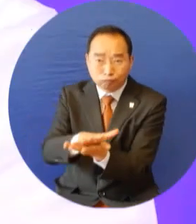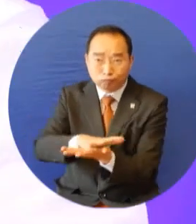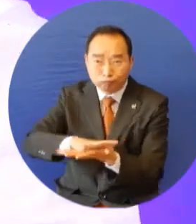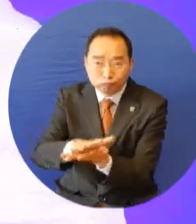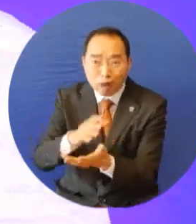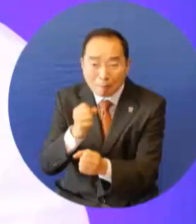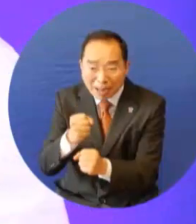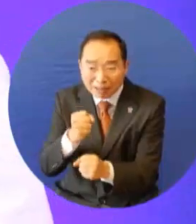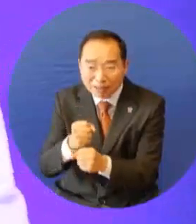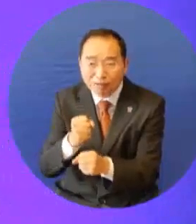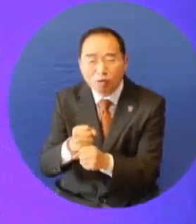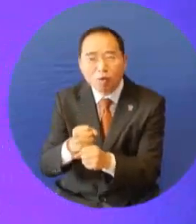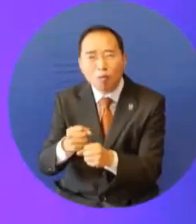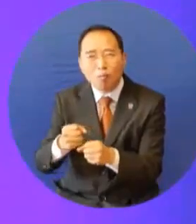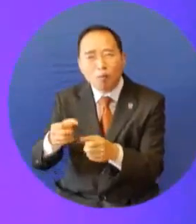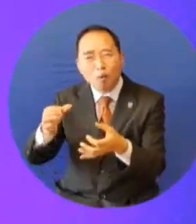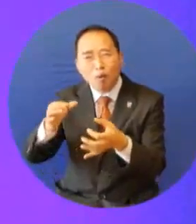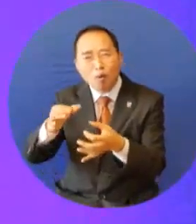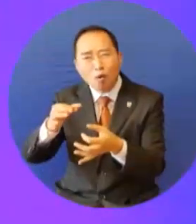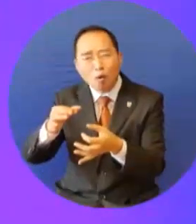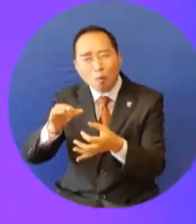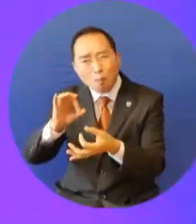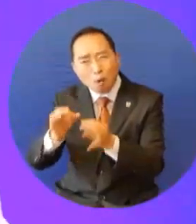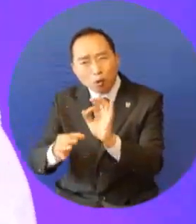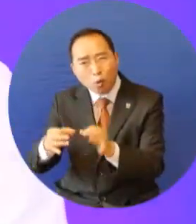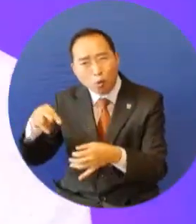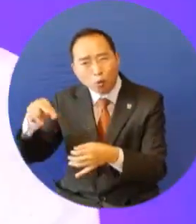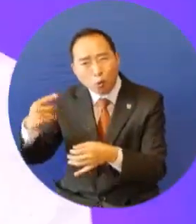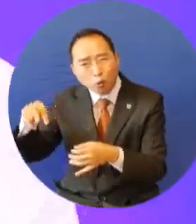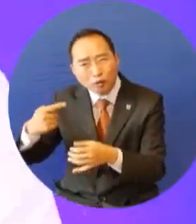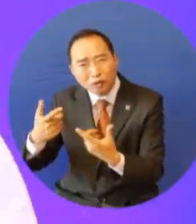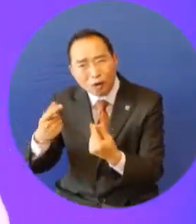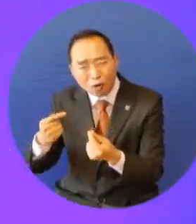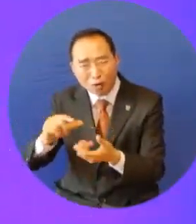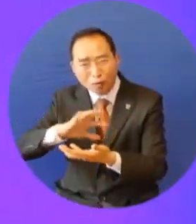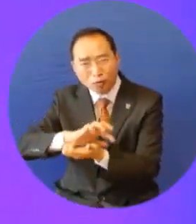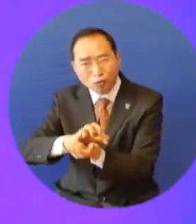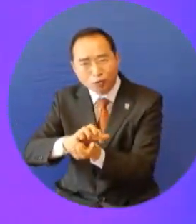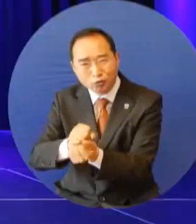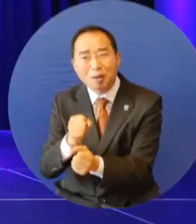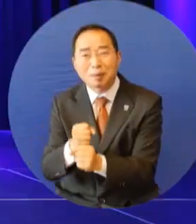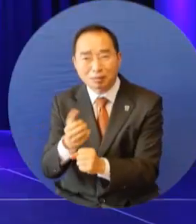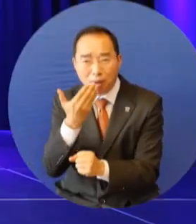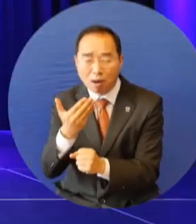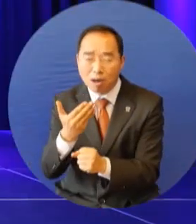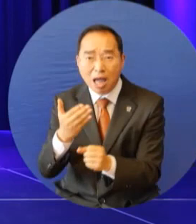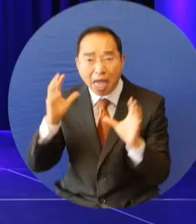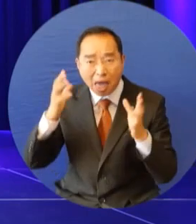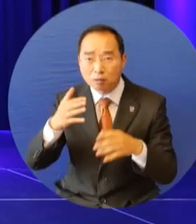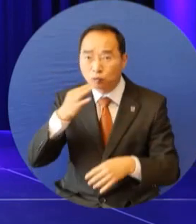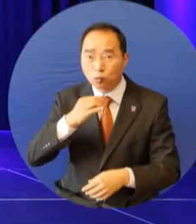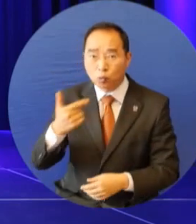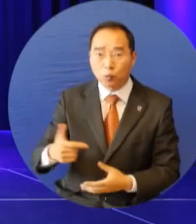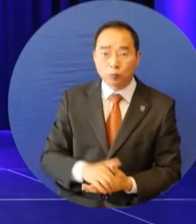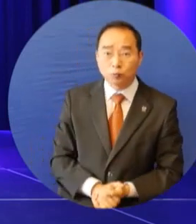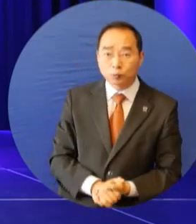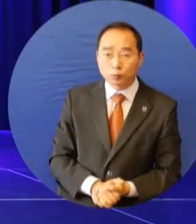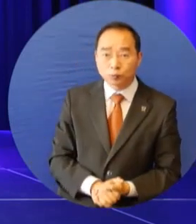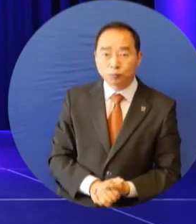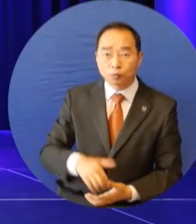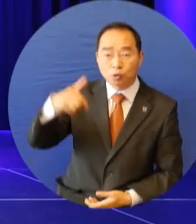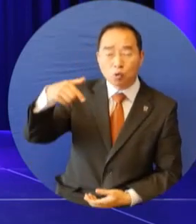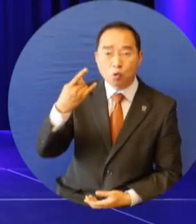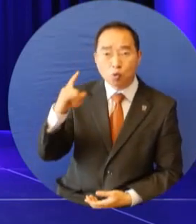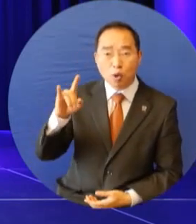만들고 포도즙을 만들고 포도즙 소스로 해서 이렇게 했어요. 아이들한테 좋은 거지. 이 갱이가 또 이 종류가 굉장히